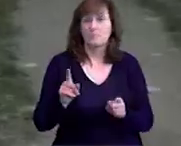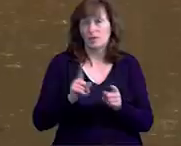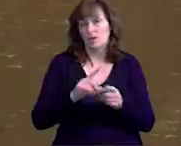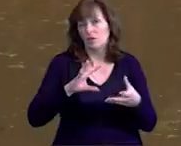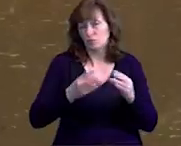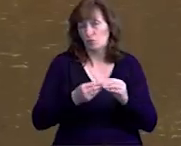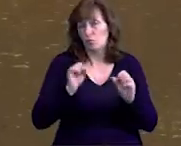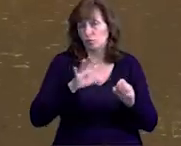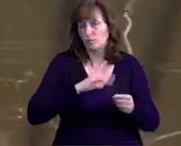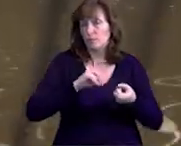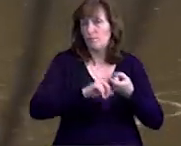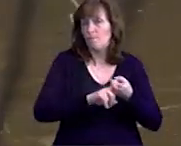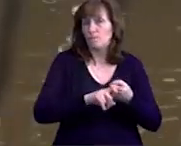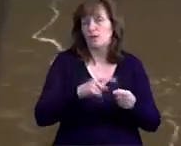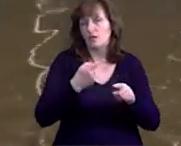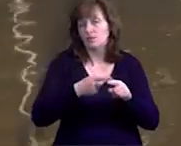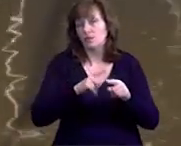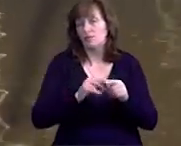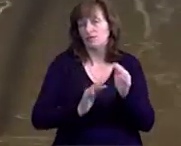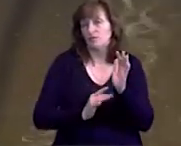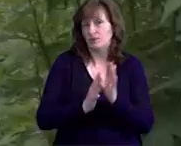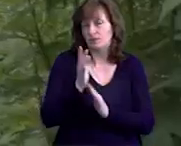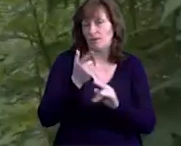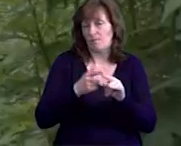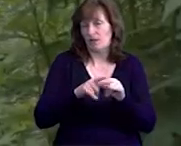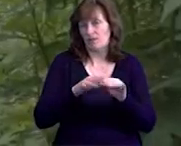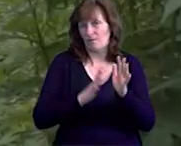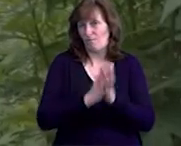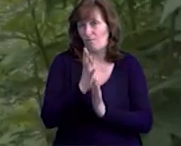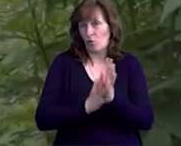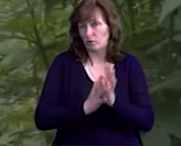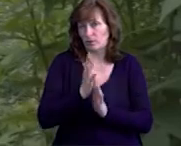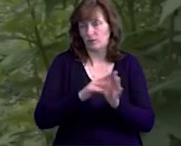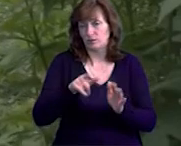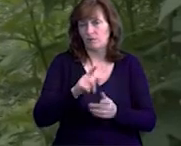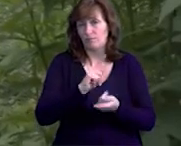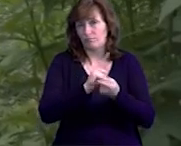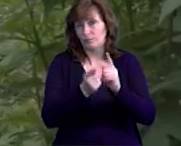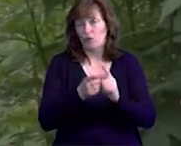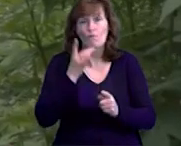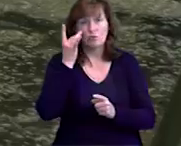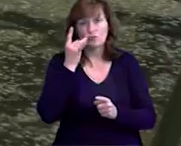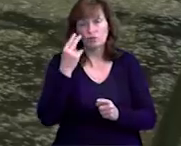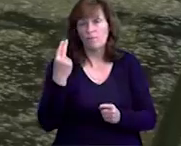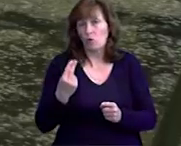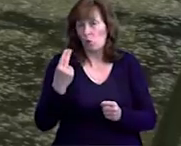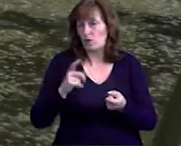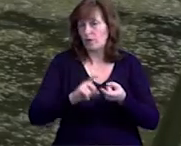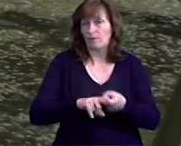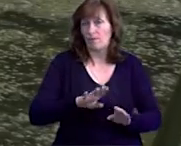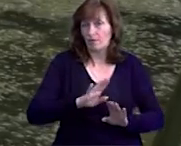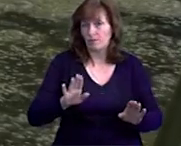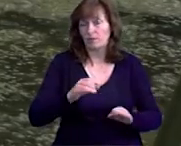Такі результати можуть бути пов'язаними з гнитям водоростей, каже Віктор Рафальський. Забарвленням води в рожевий колір це не пов'язує.